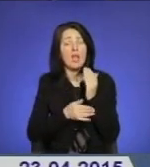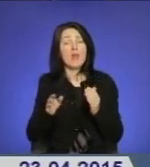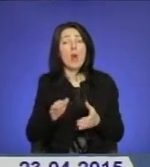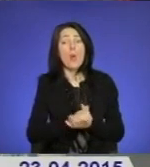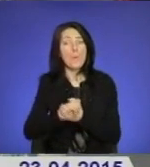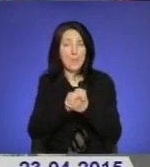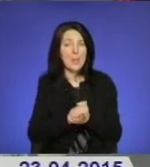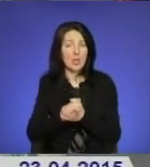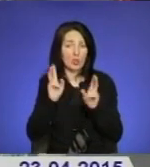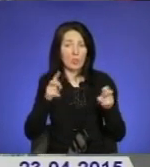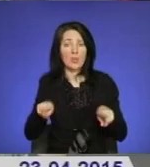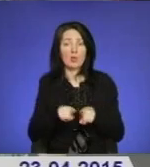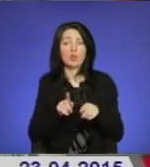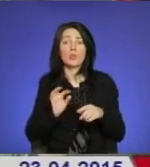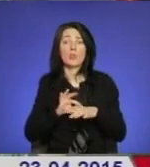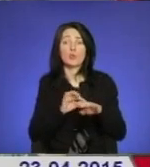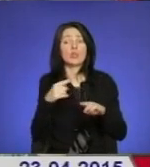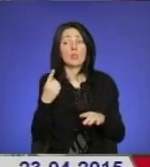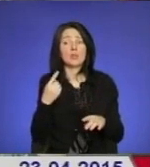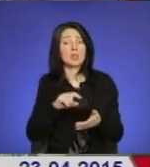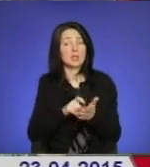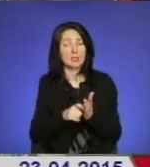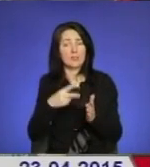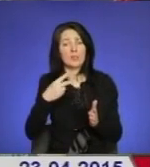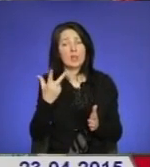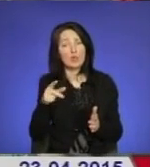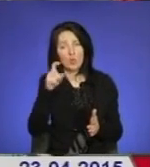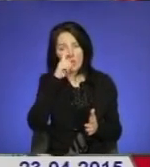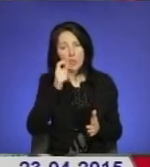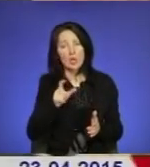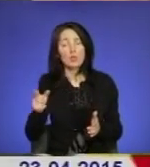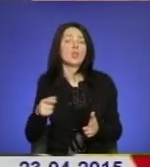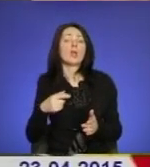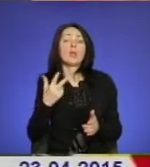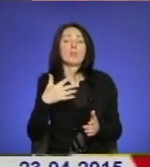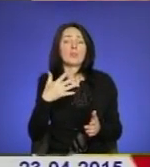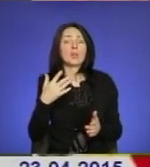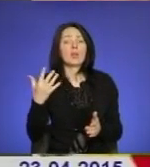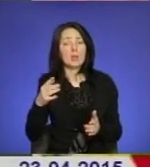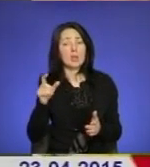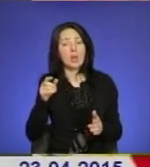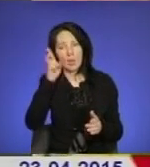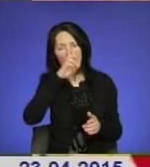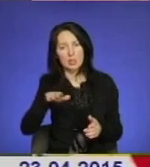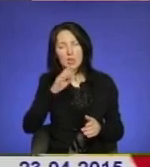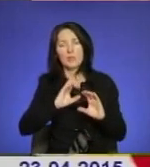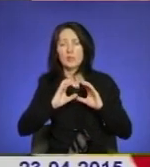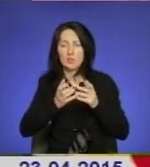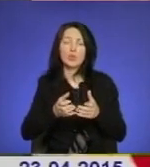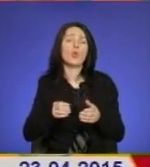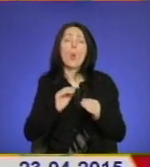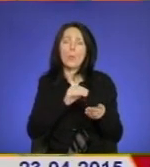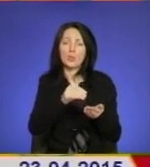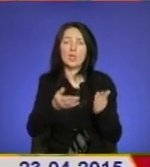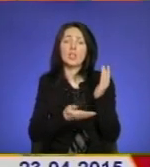сюжеті. 25 квітня жителі 50 країн світу посадять дерева миру. Таким чином хочуть зробити довкілля